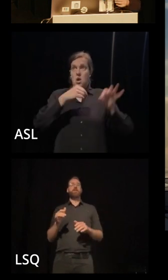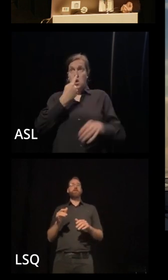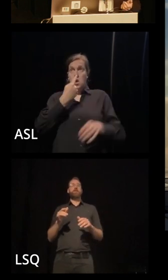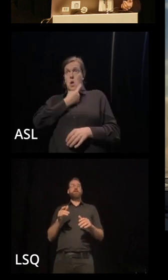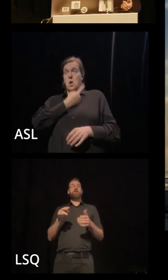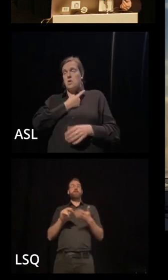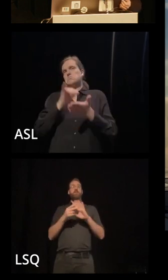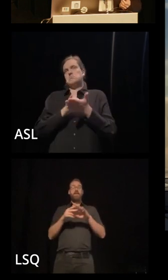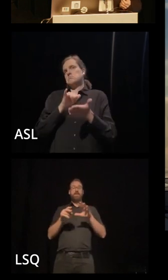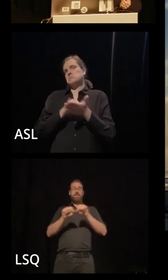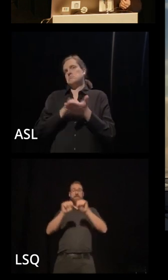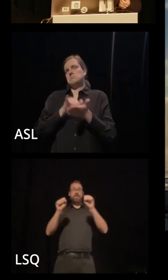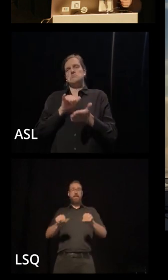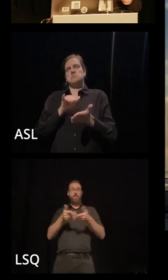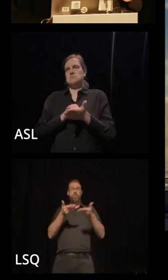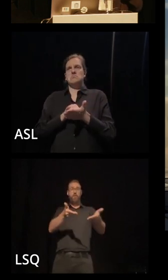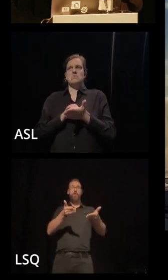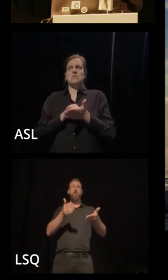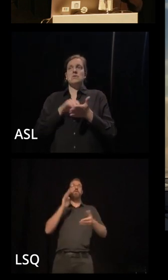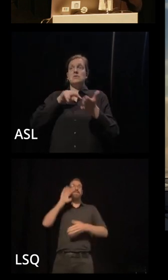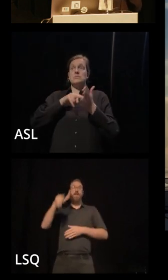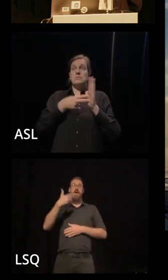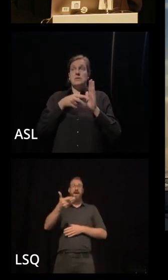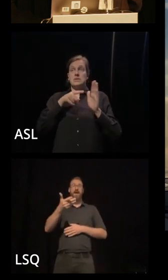est absolument interdépendant du Saint-Laurent,